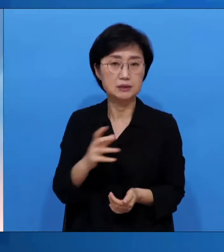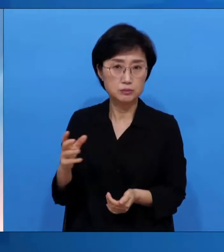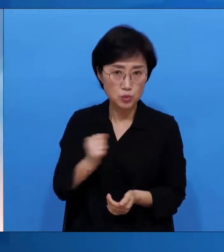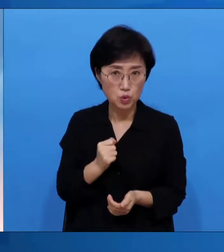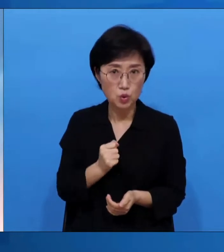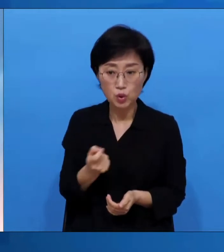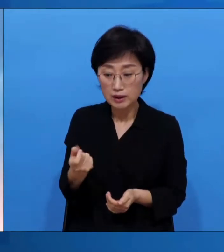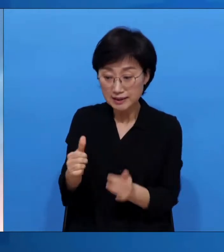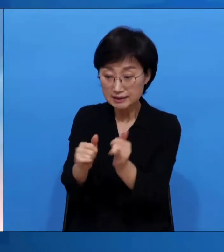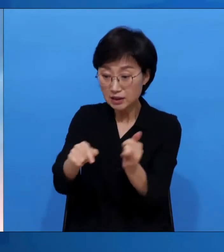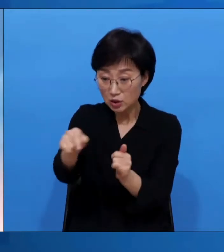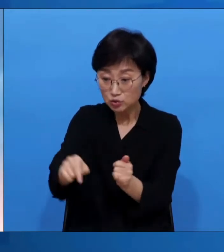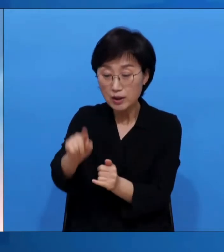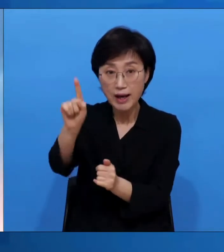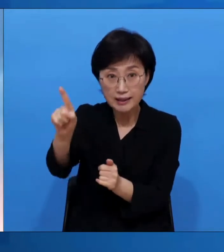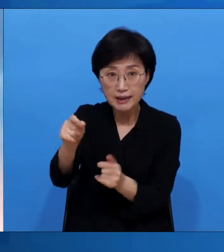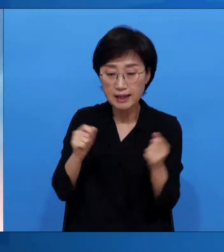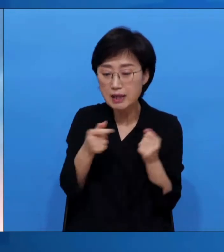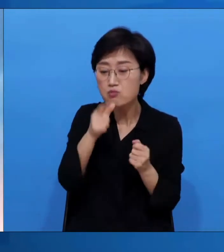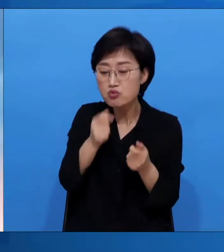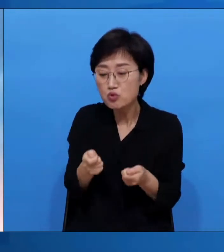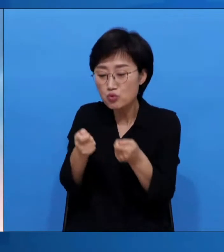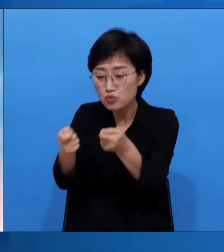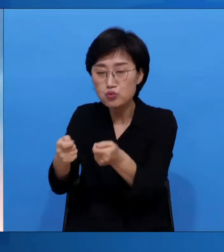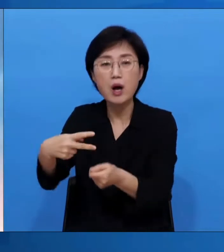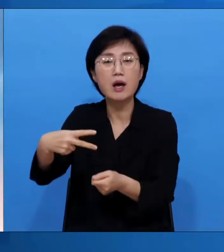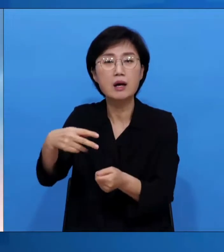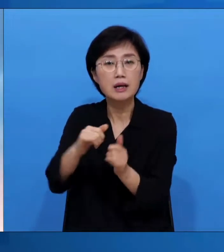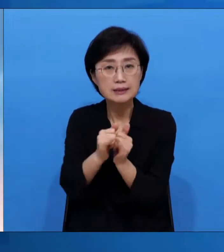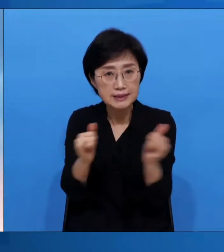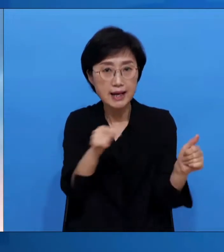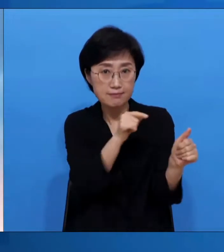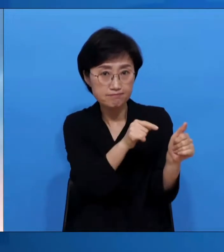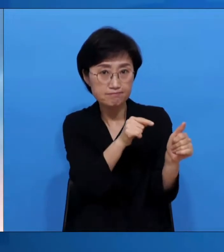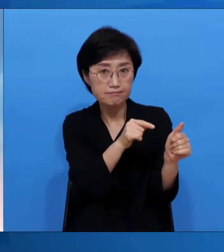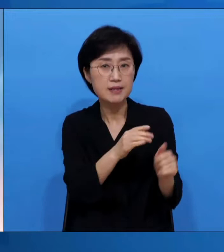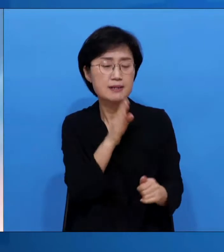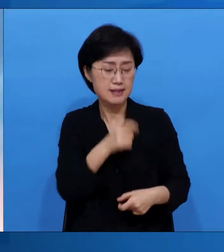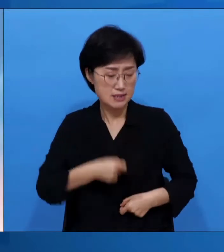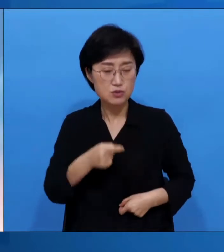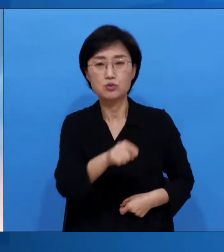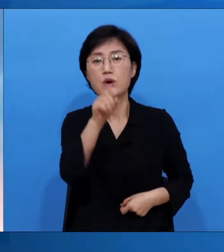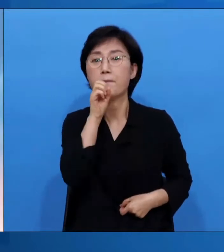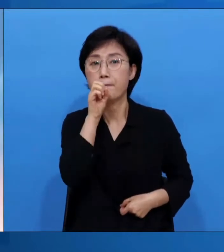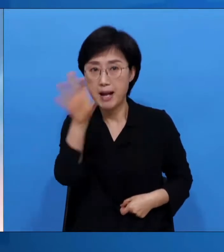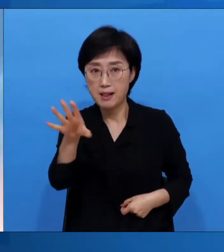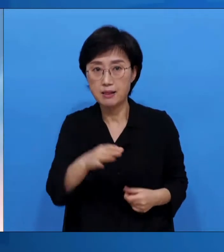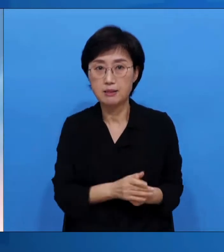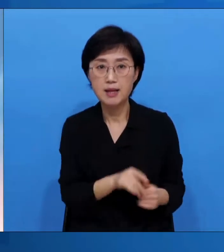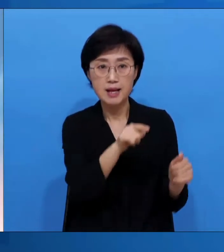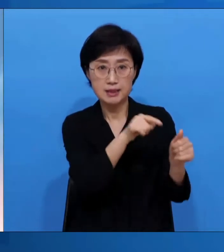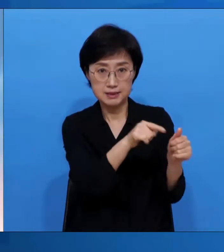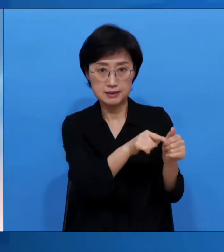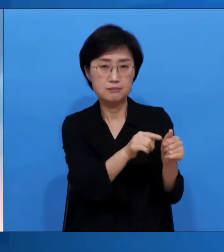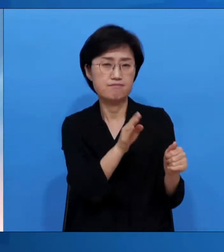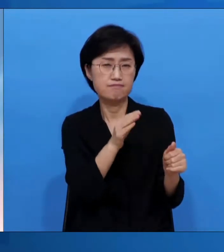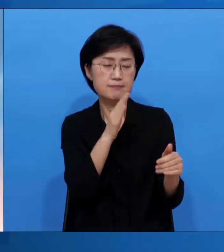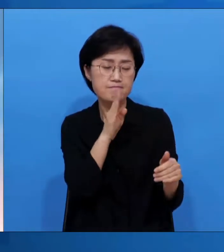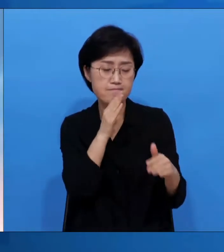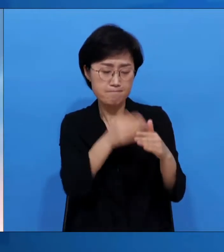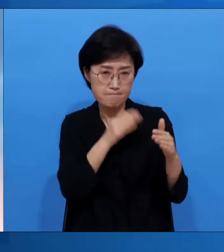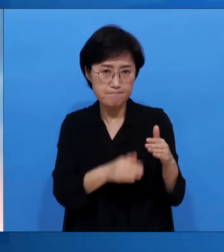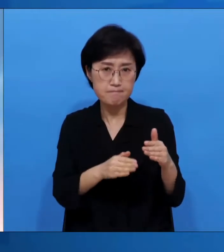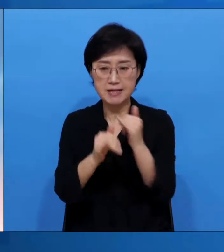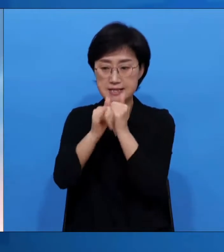작은 자 중 하나에게 냉수 한 그릇이라도 주는 자는 내가 진실로 너희에게 이르노니 그 사람이 결탄코 상을